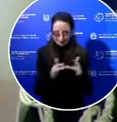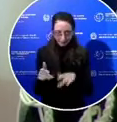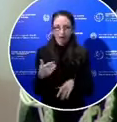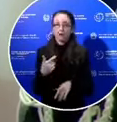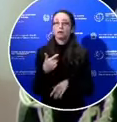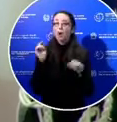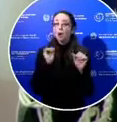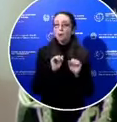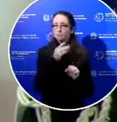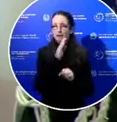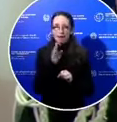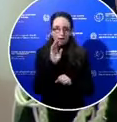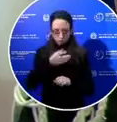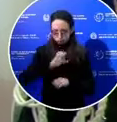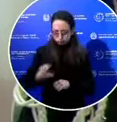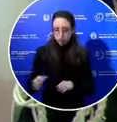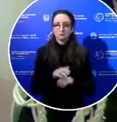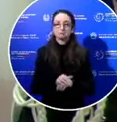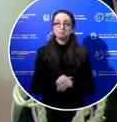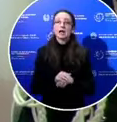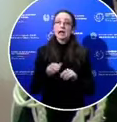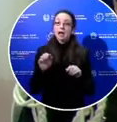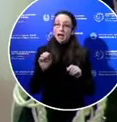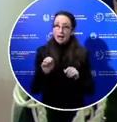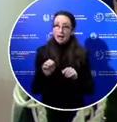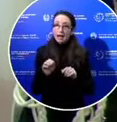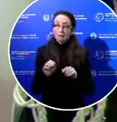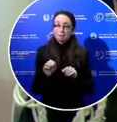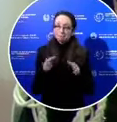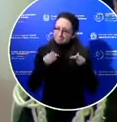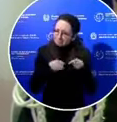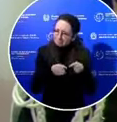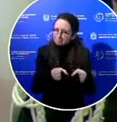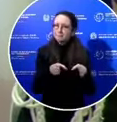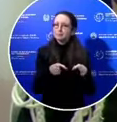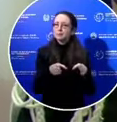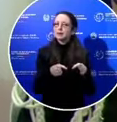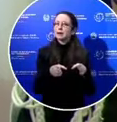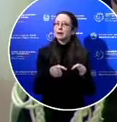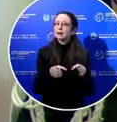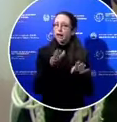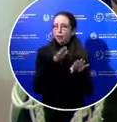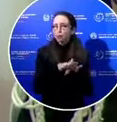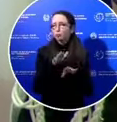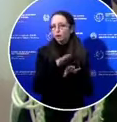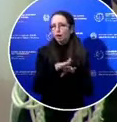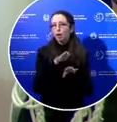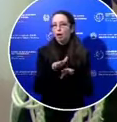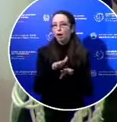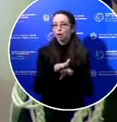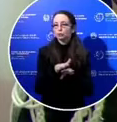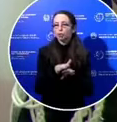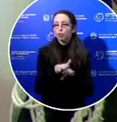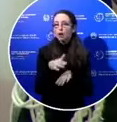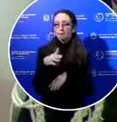dentro e il fuori. Ed è stato un itinerario che si è avvalso di esperti, che qui ringrazio tutti,